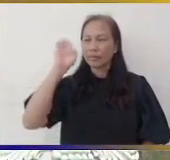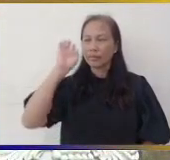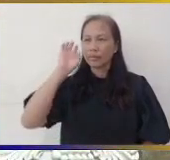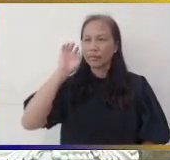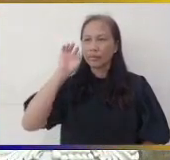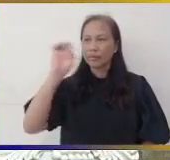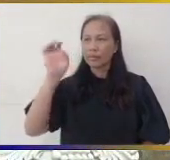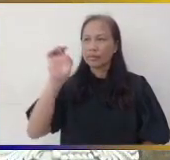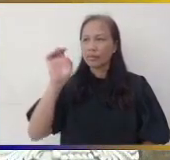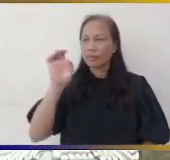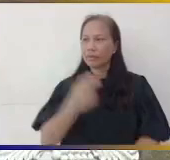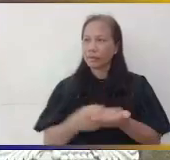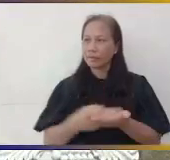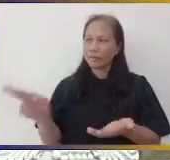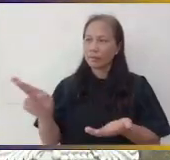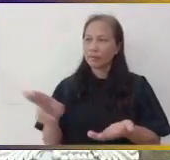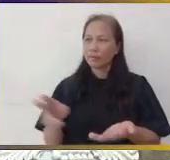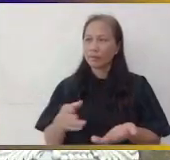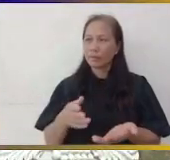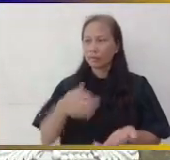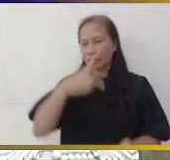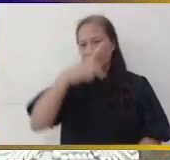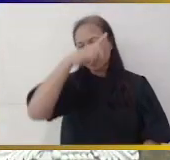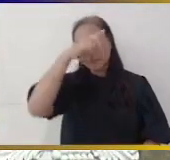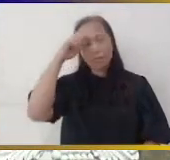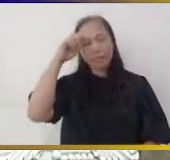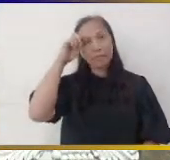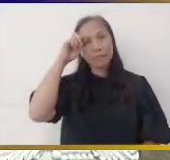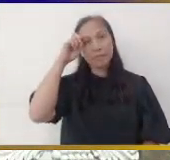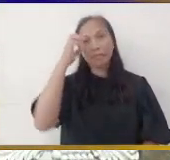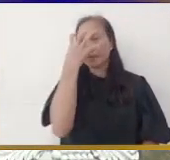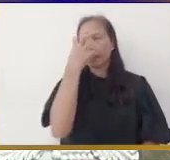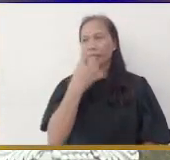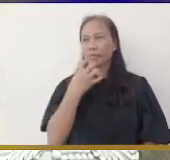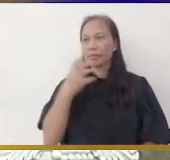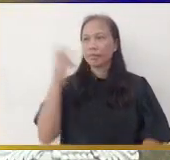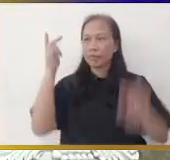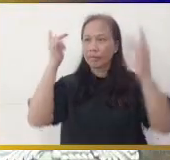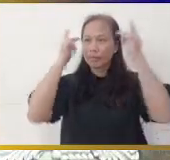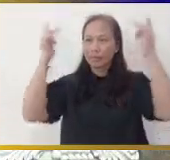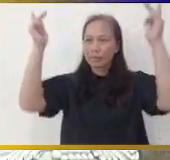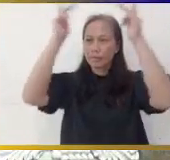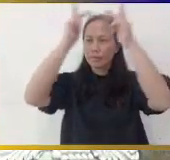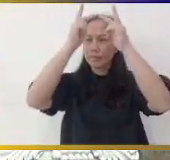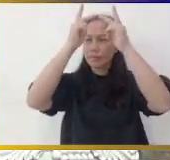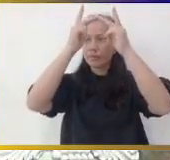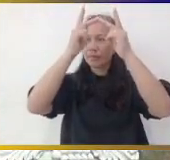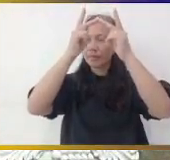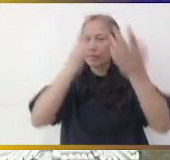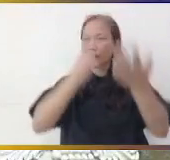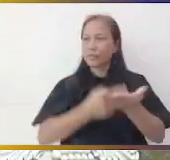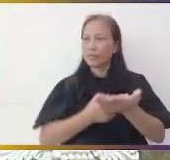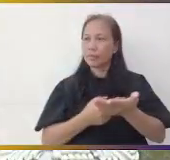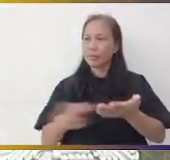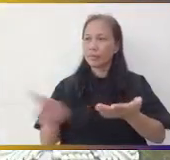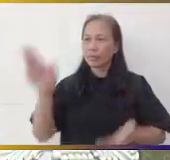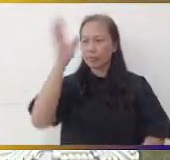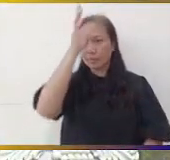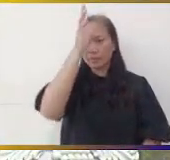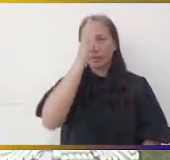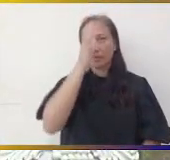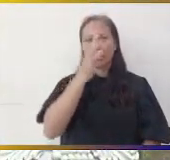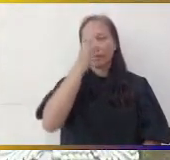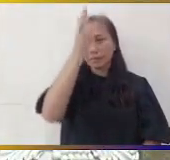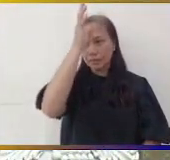po ng papal hierarchy mga kapatid siya po ay denounce ng Catholics